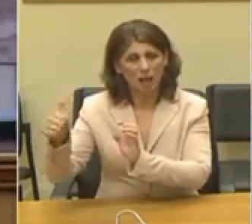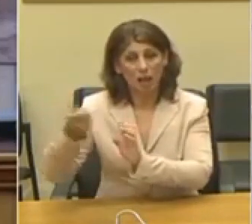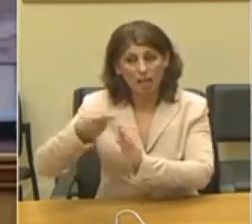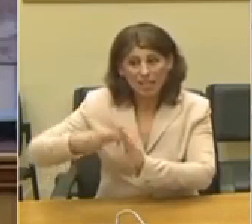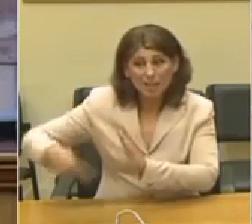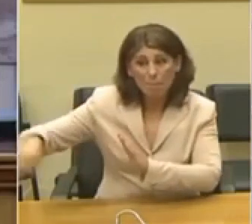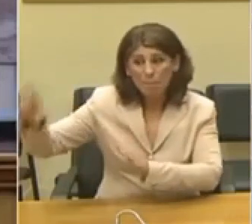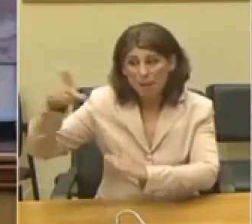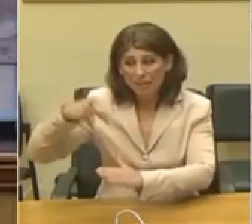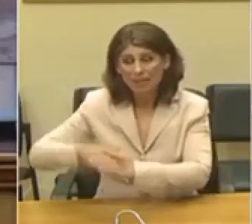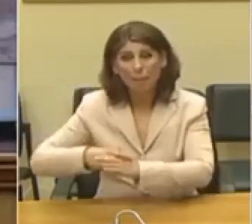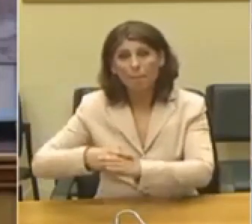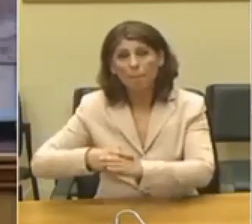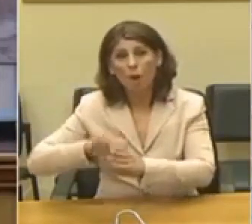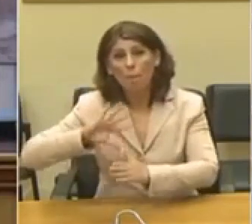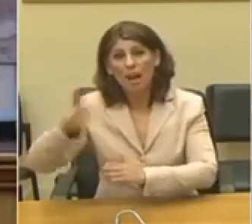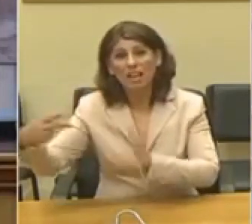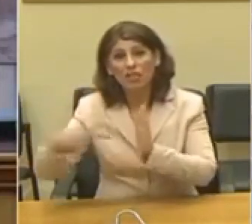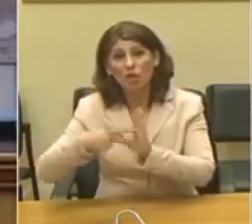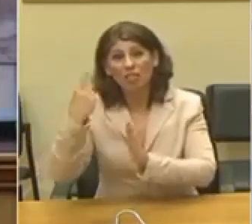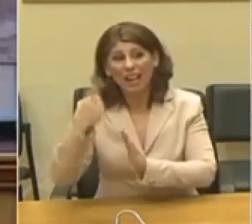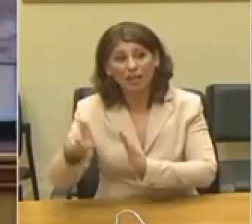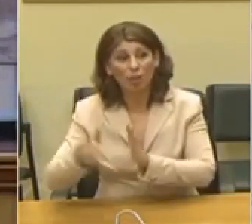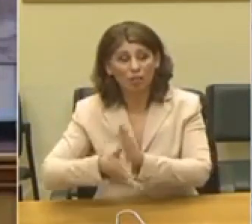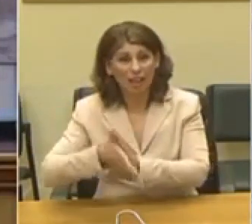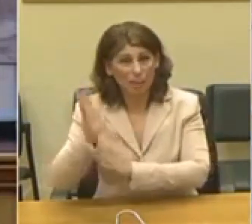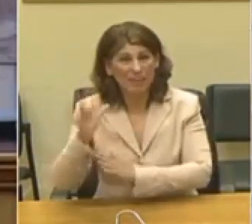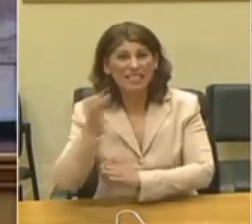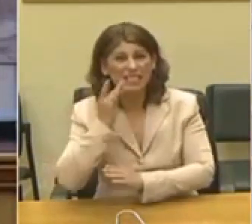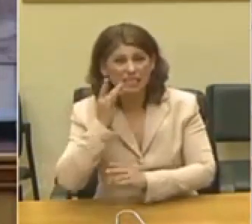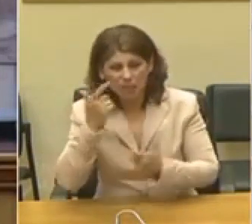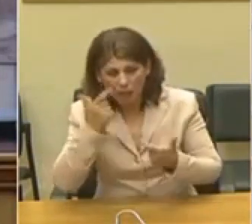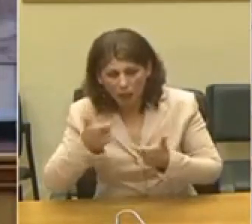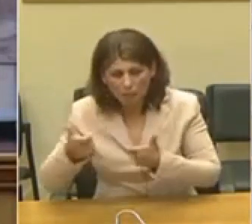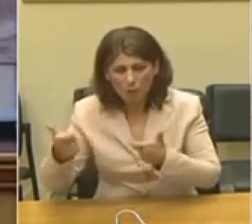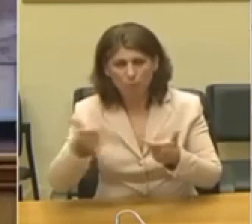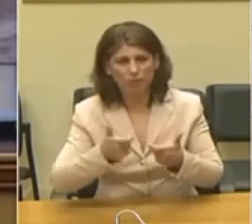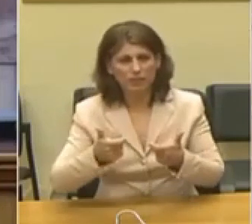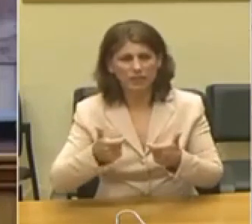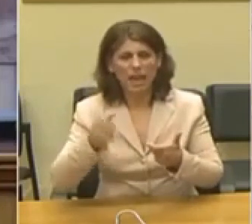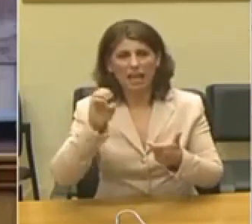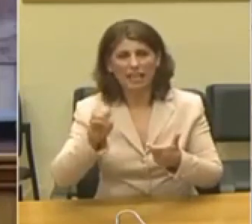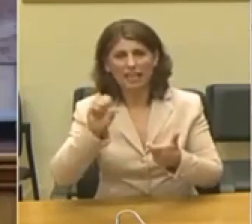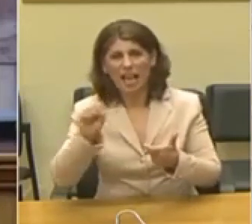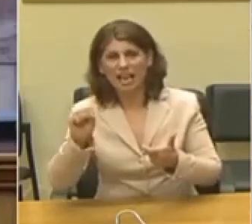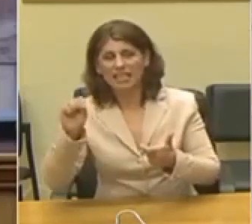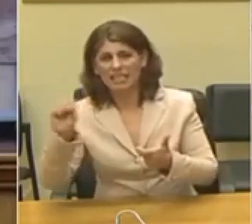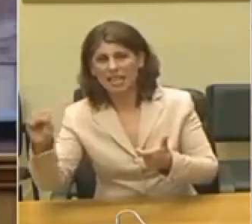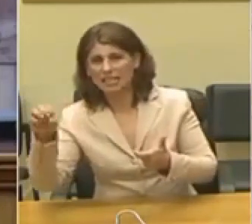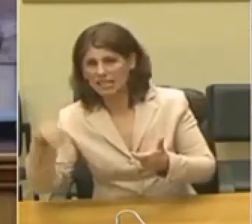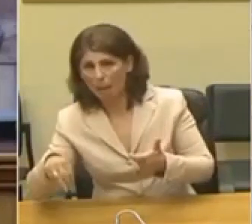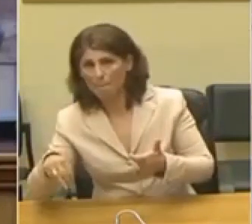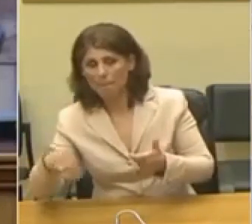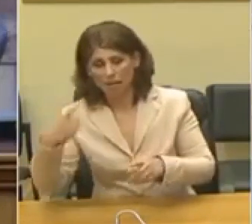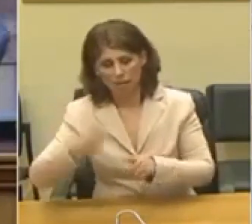το 2115, την σκληρή εποπτεία του SSM στις ελληνικές τράπεζες.